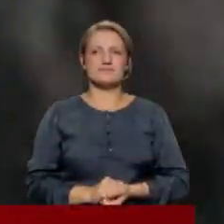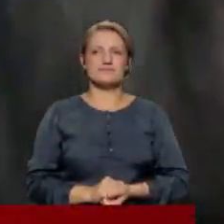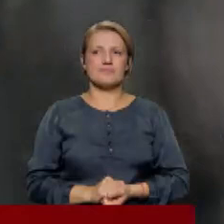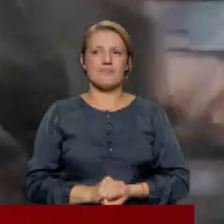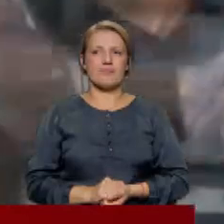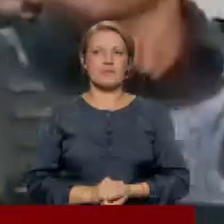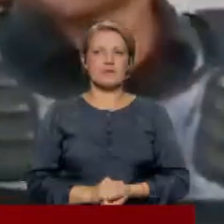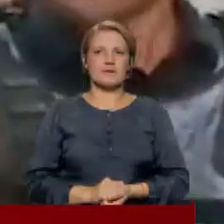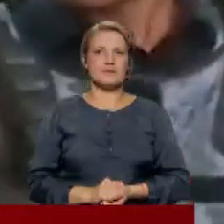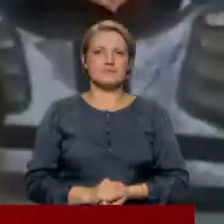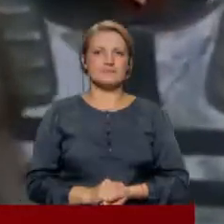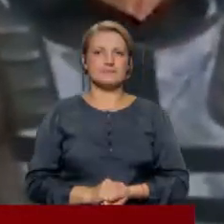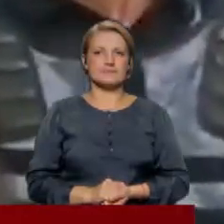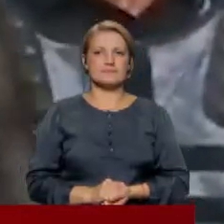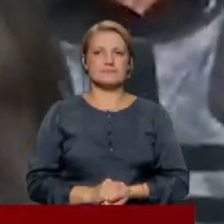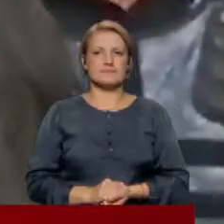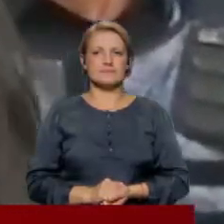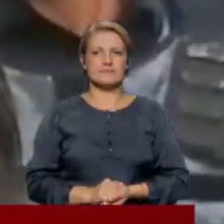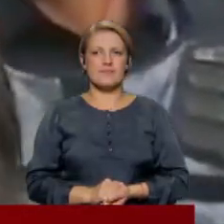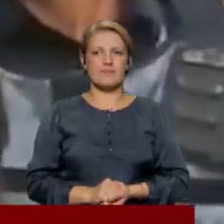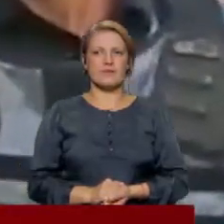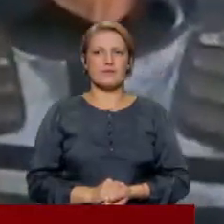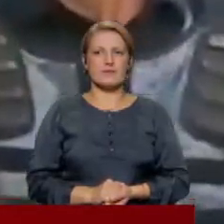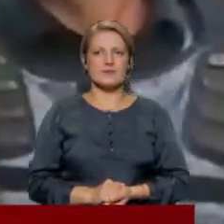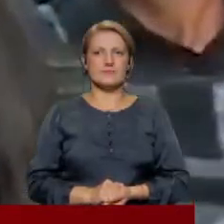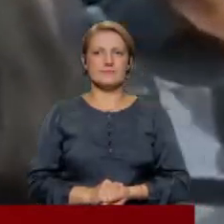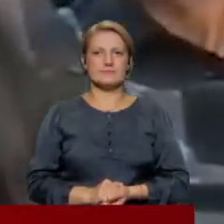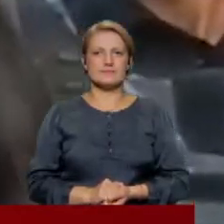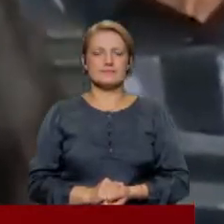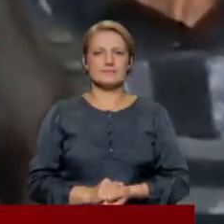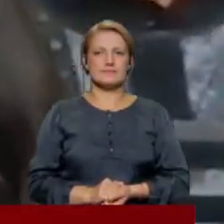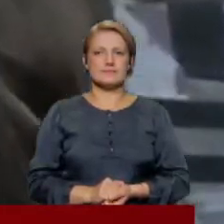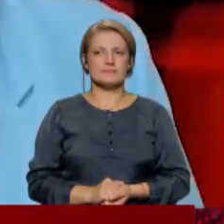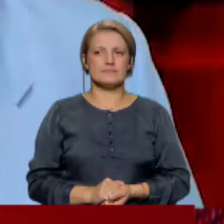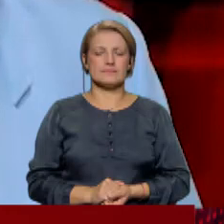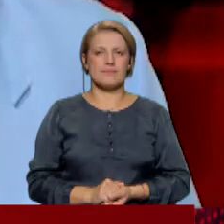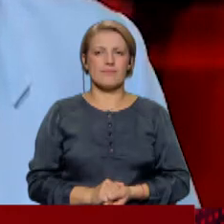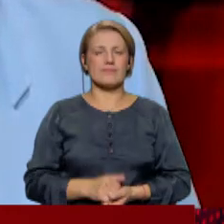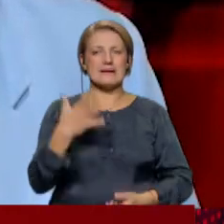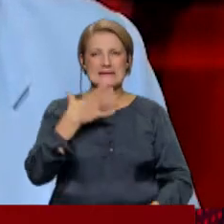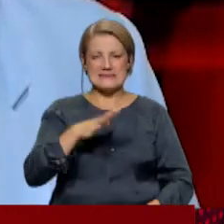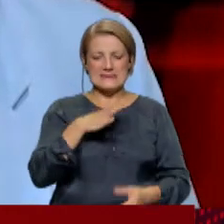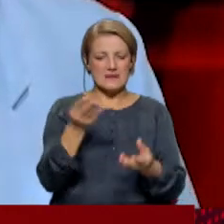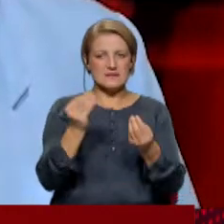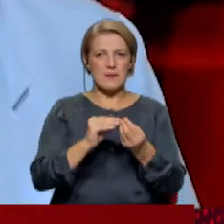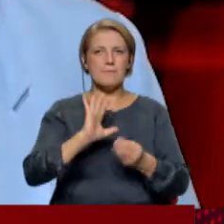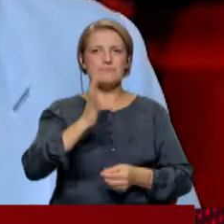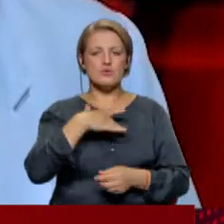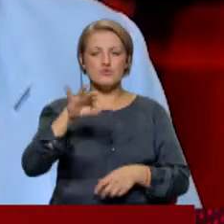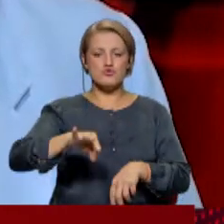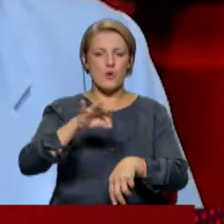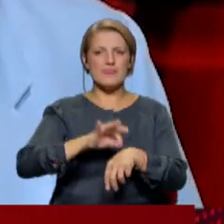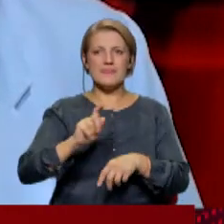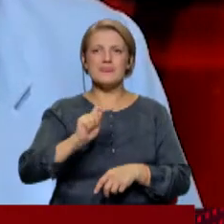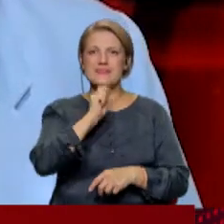başkanını getiriyorsunuz. Bak bunları önüme dikemezsiniz. Çekin bunları. Çekin bunları. İstedikleri zam da patronun şu anda